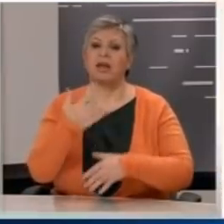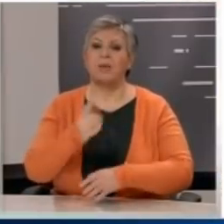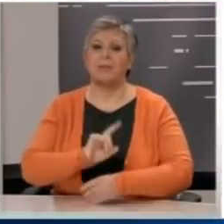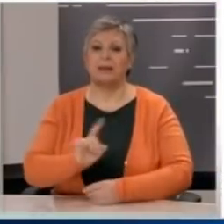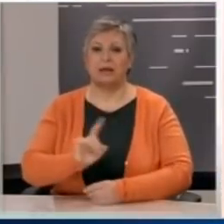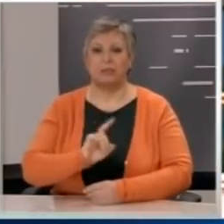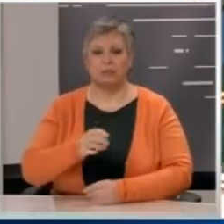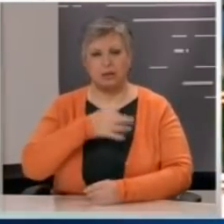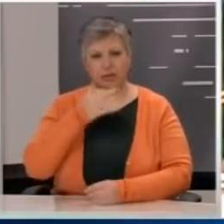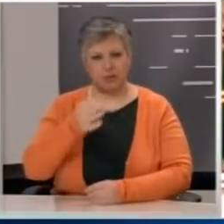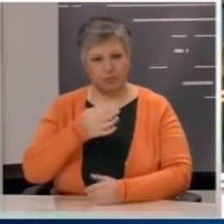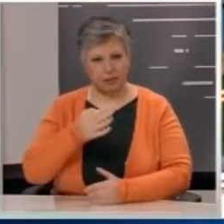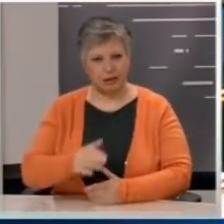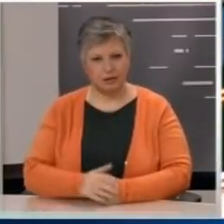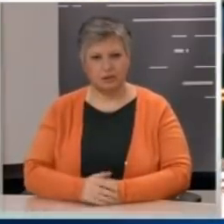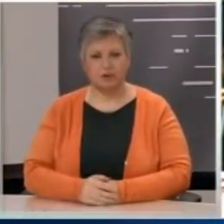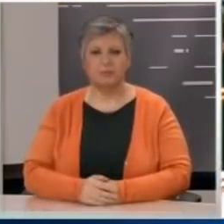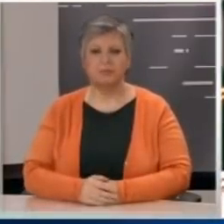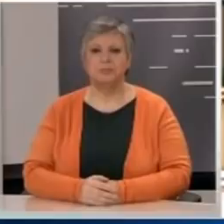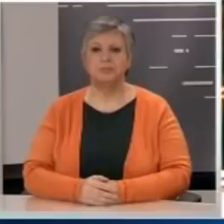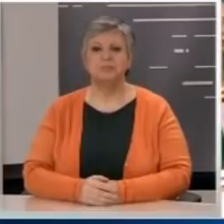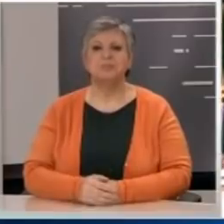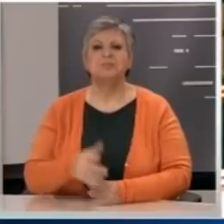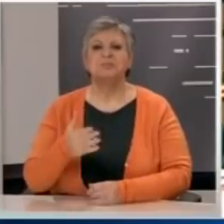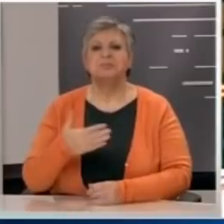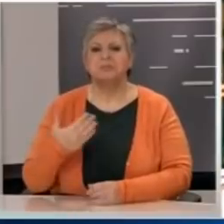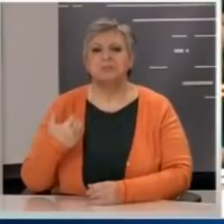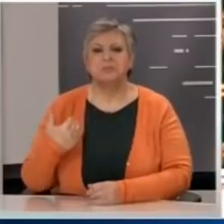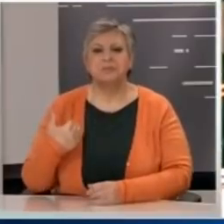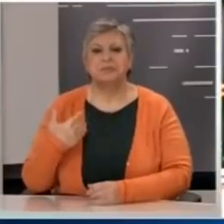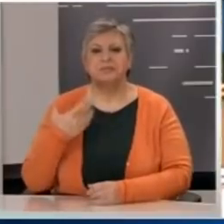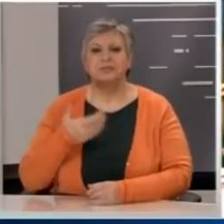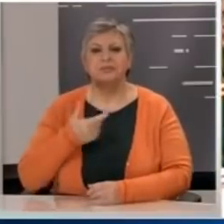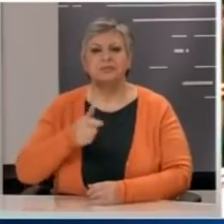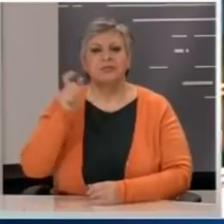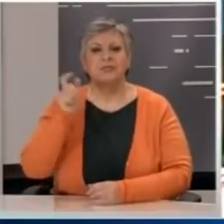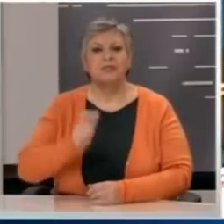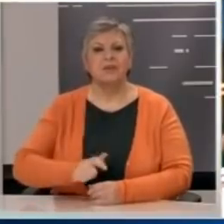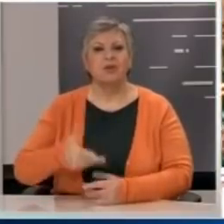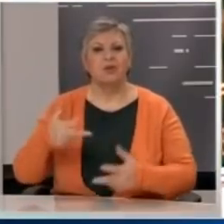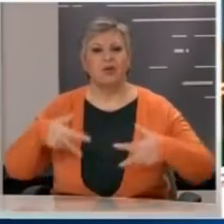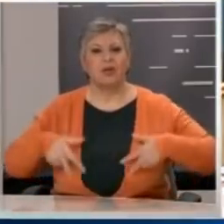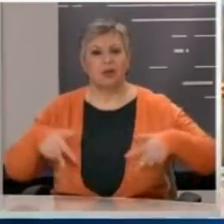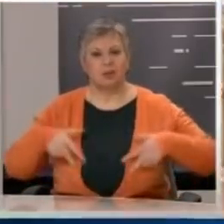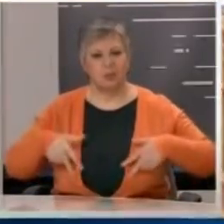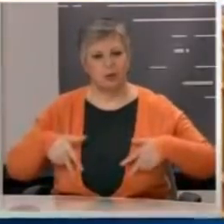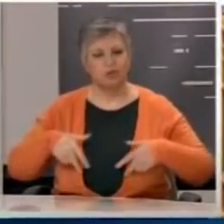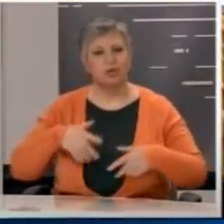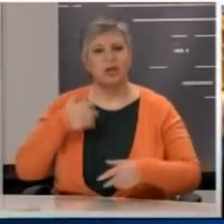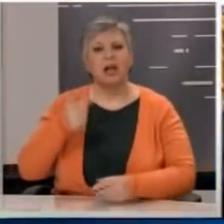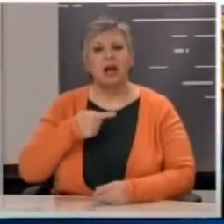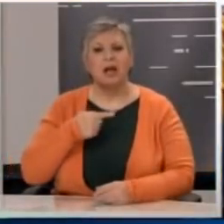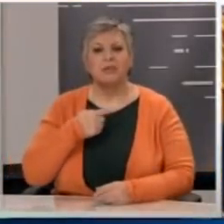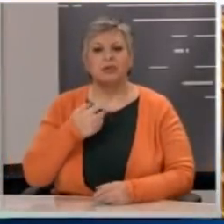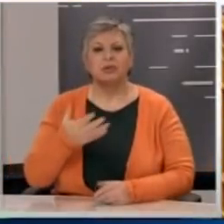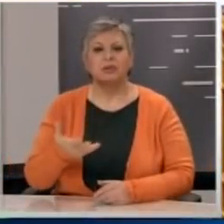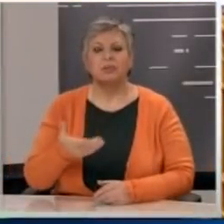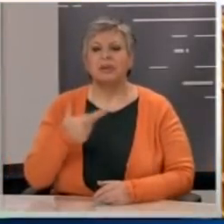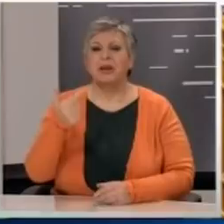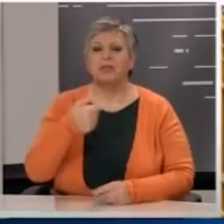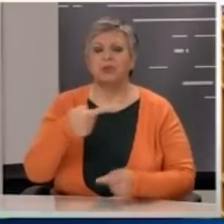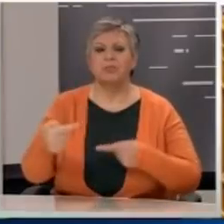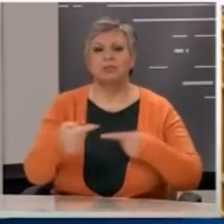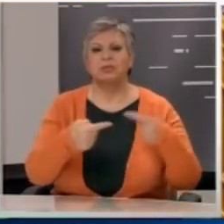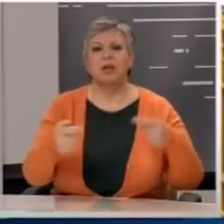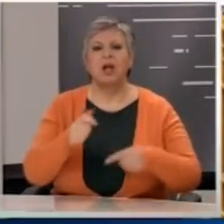Μάλιστα. Οι τελευταίες φράσεις του κ. Πολάκη είναι ότι έγινε εξαπάτηση του Κοινοβουλίου από τον κύριο